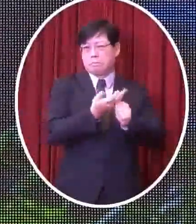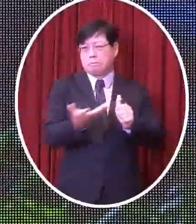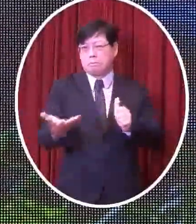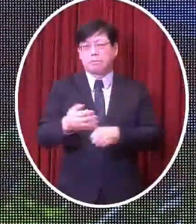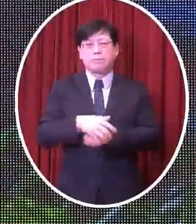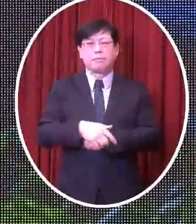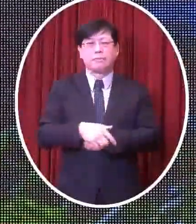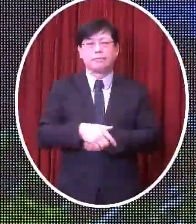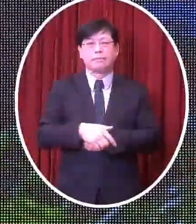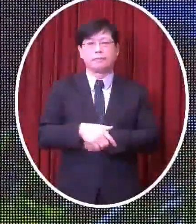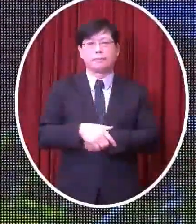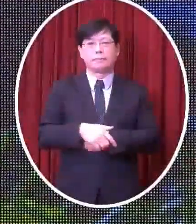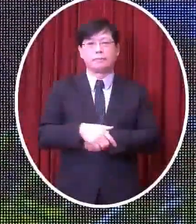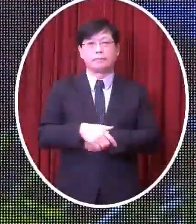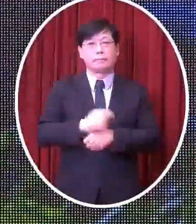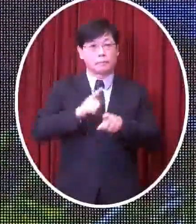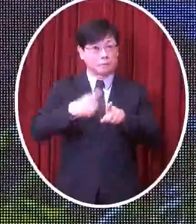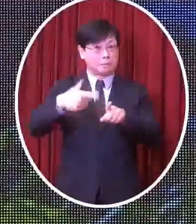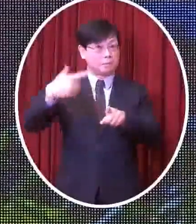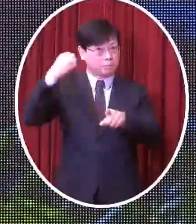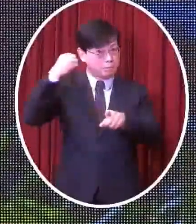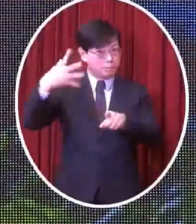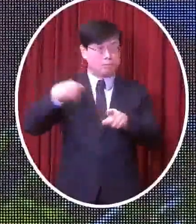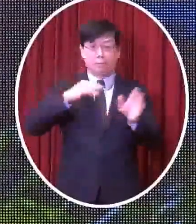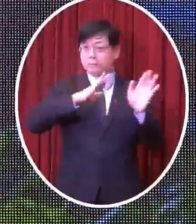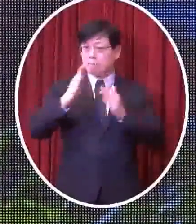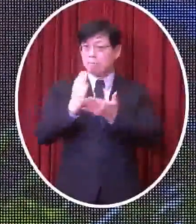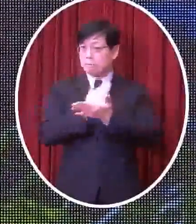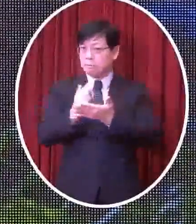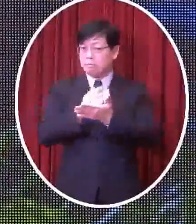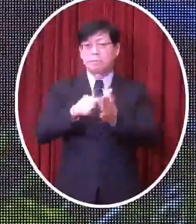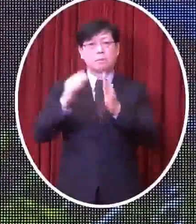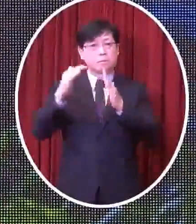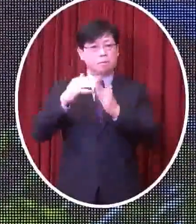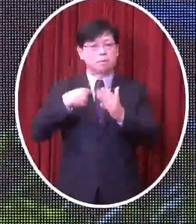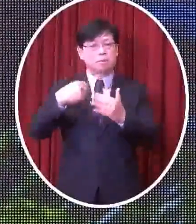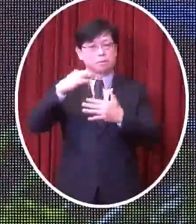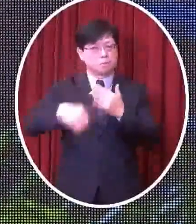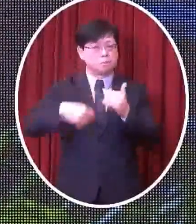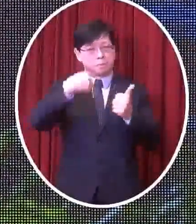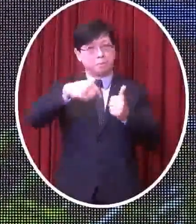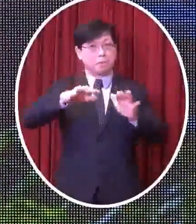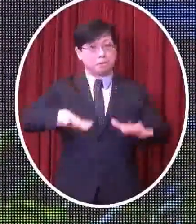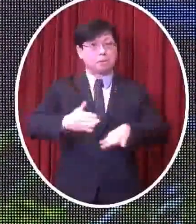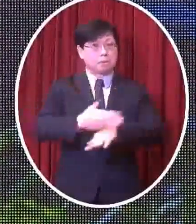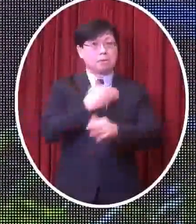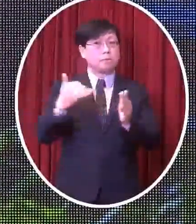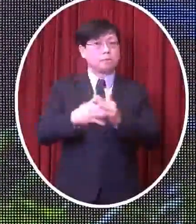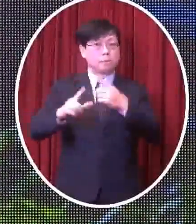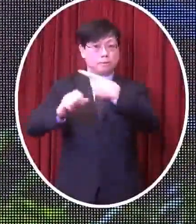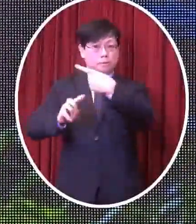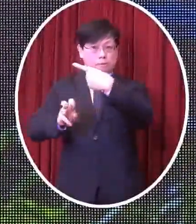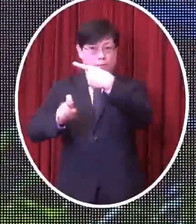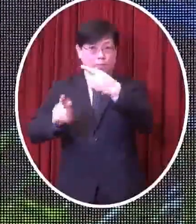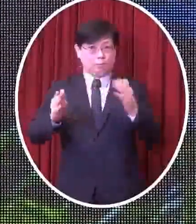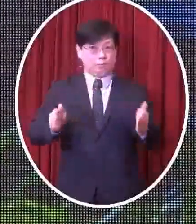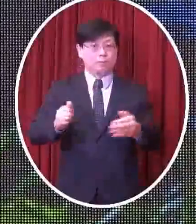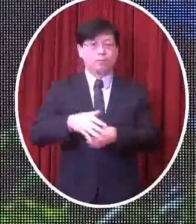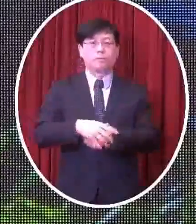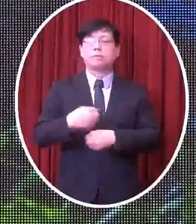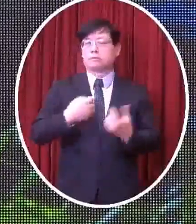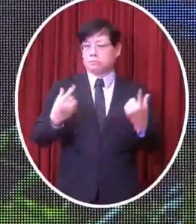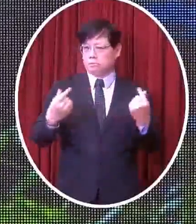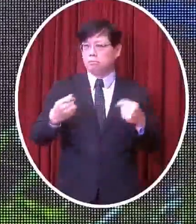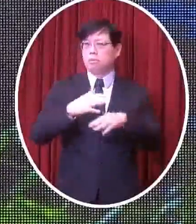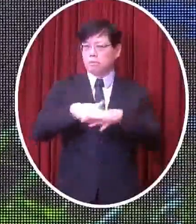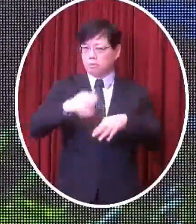散。那么依照最新的情况和专家的指引，从今天开始到1月31号为止，我们也会